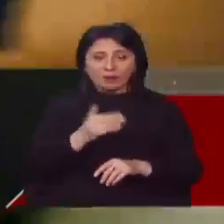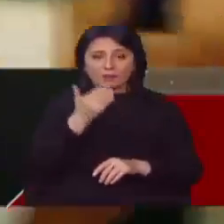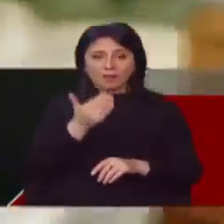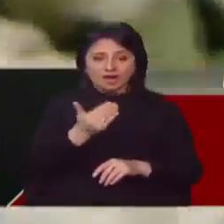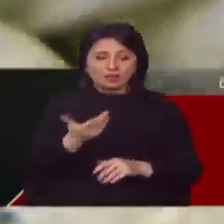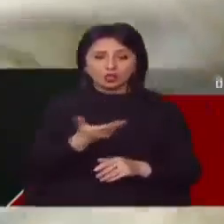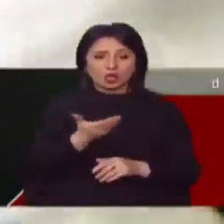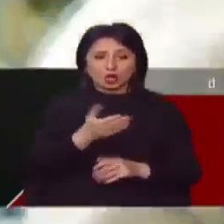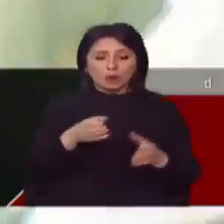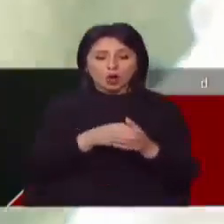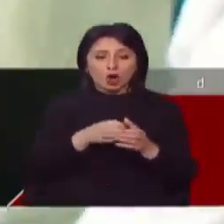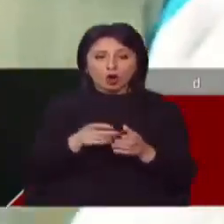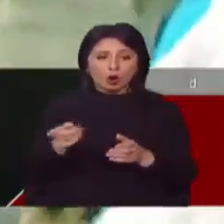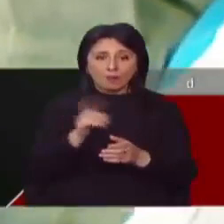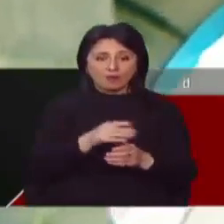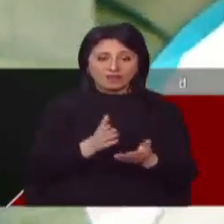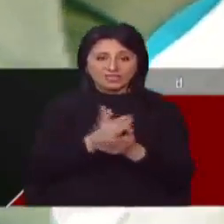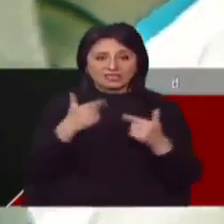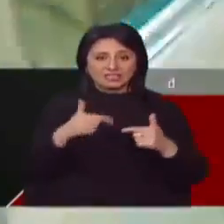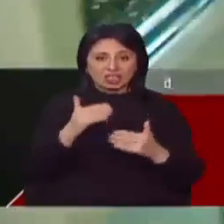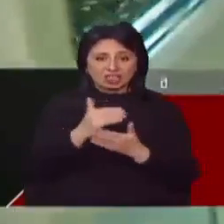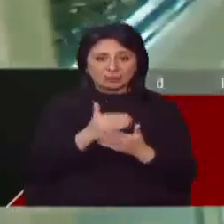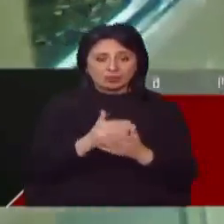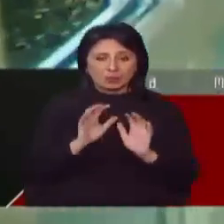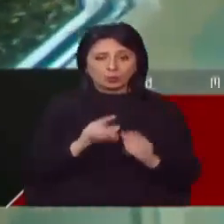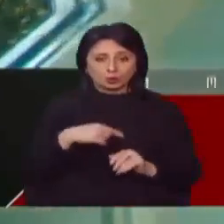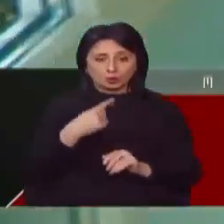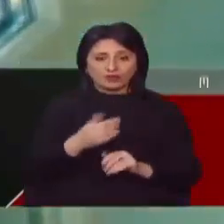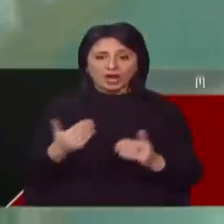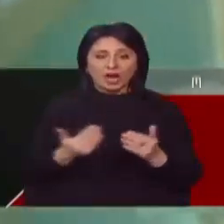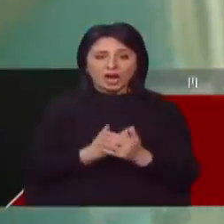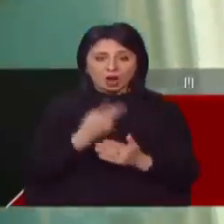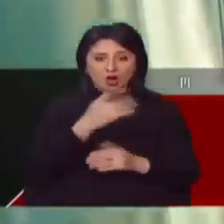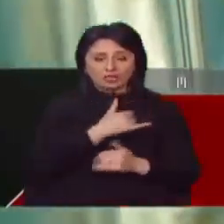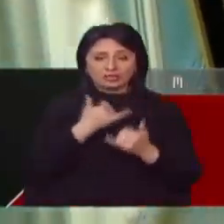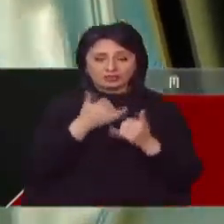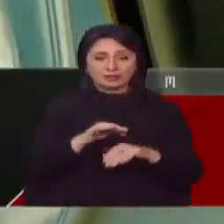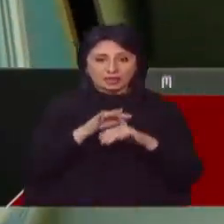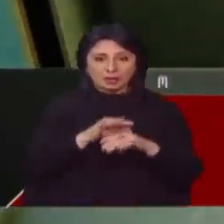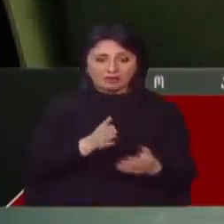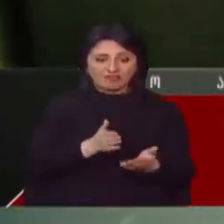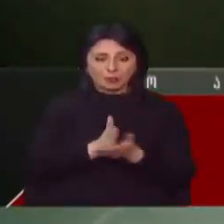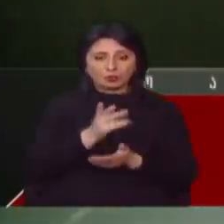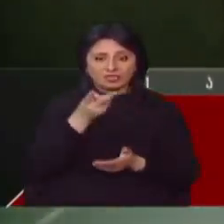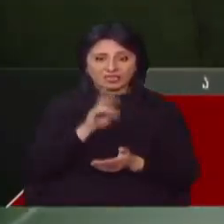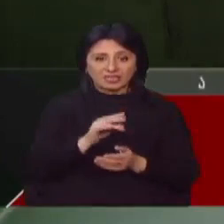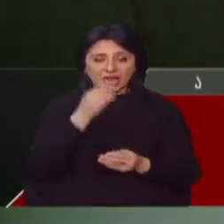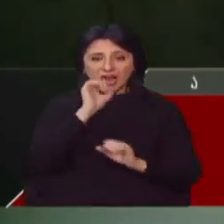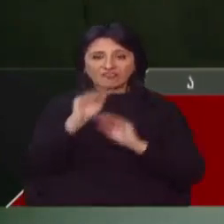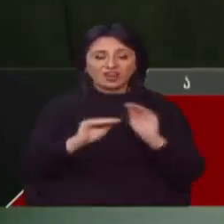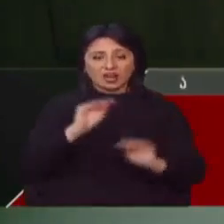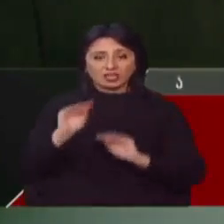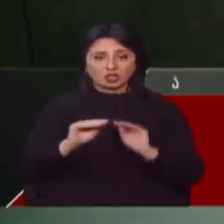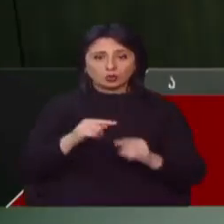matvis romelime kompaniashi stajirebis programa uzrunvelqos. Akhali ori servisis gamartuli funktsionirebistvis infrastrukturisa